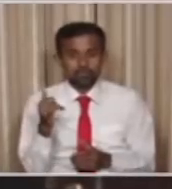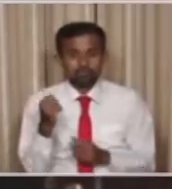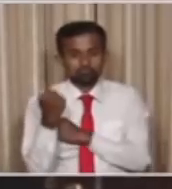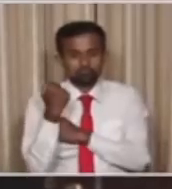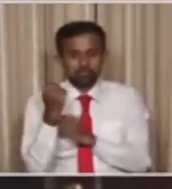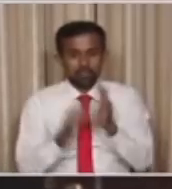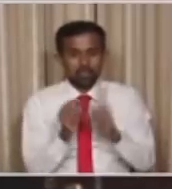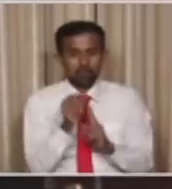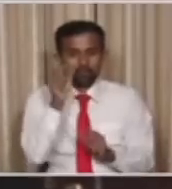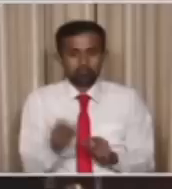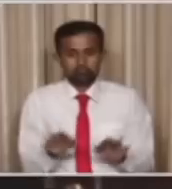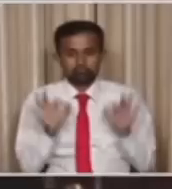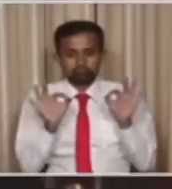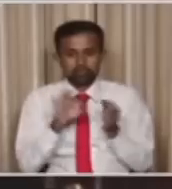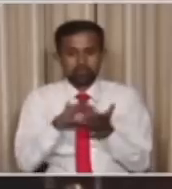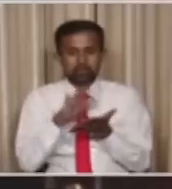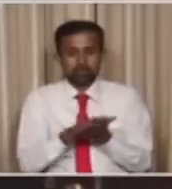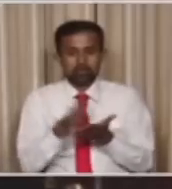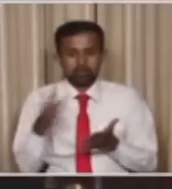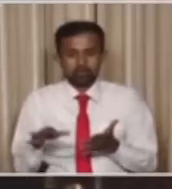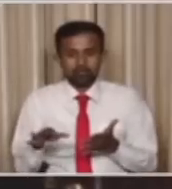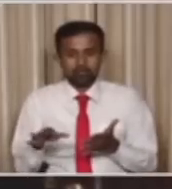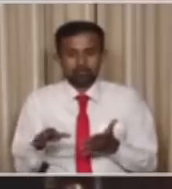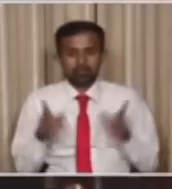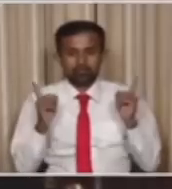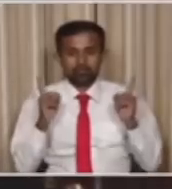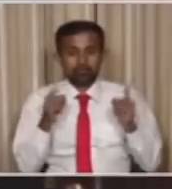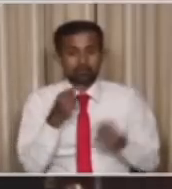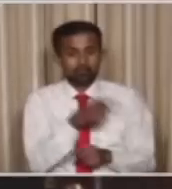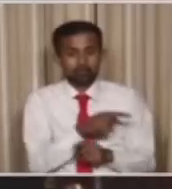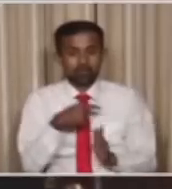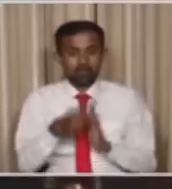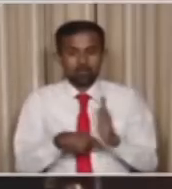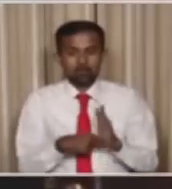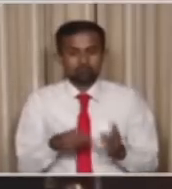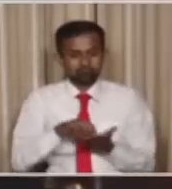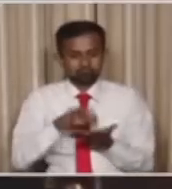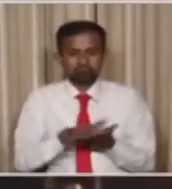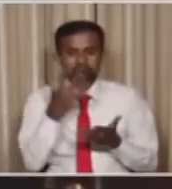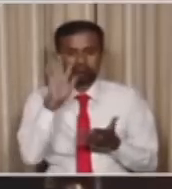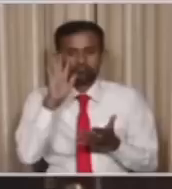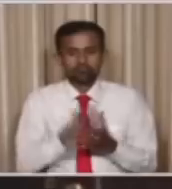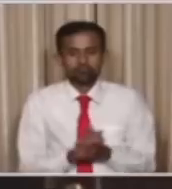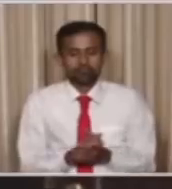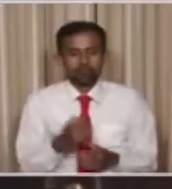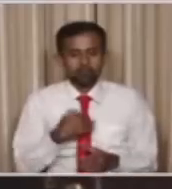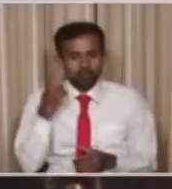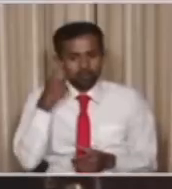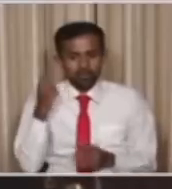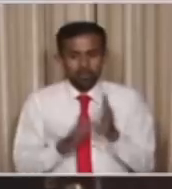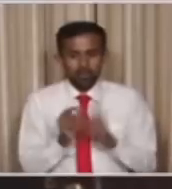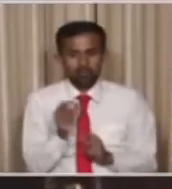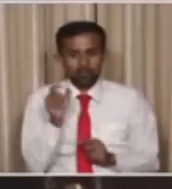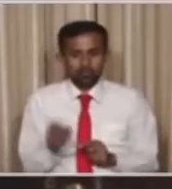දින අමාත්‍යවරු නිවැරදි තීන්දුව ගත්තා. අරගෙන ක්‍රීඩා වෙනුවෙන් රට වෙනුවෙන් තීන්දුව ගත්තා. මම හිතනවා අපි